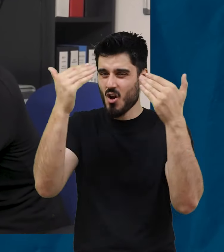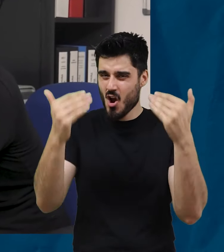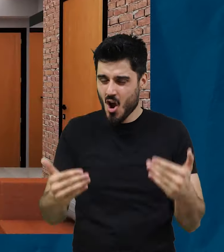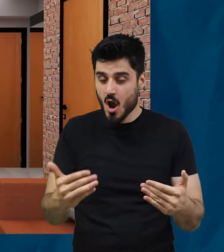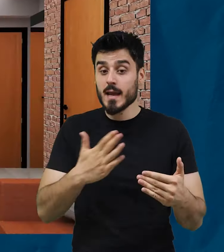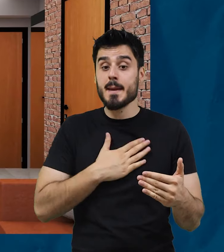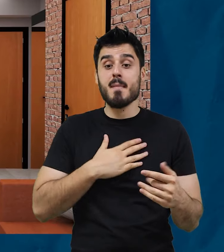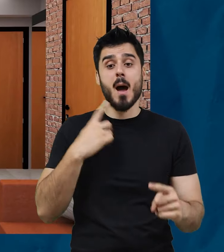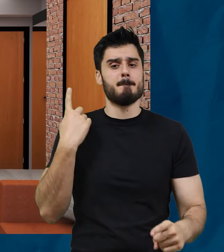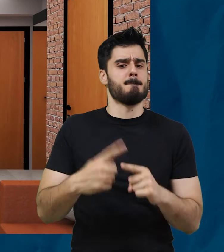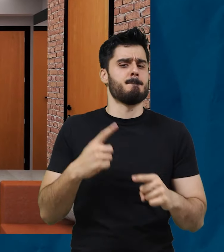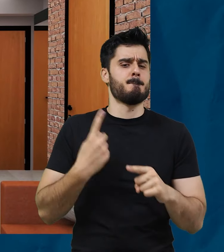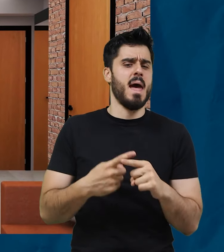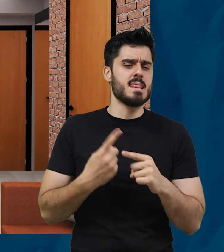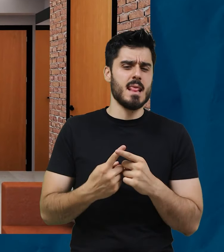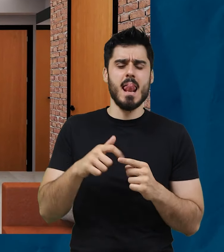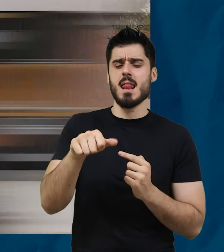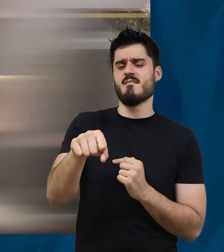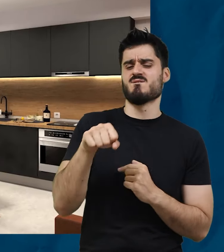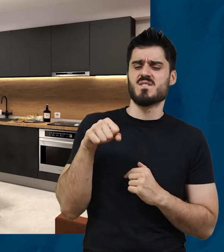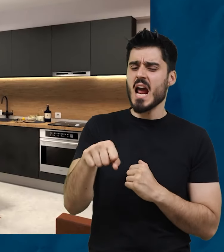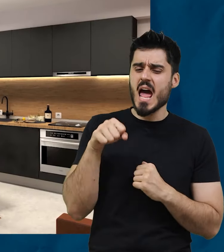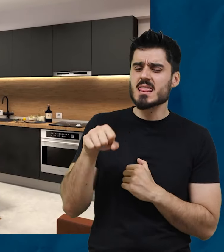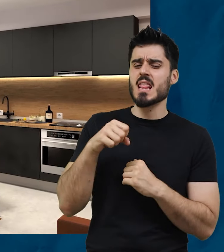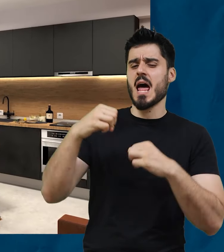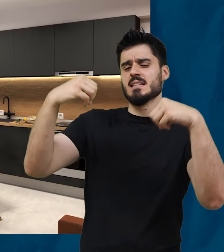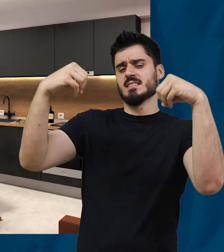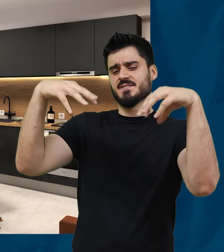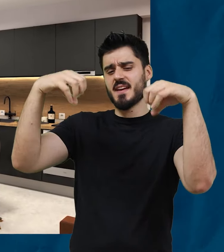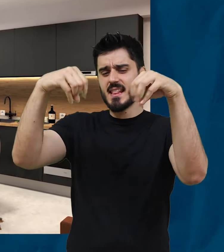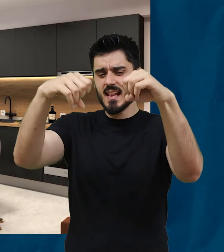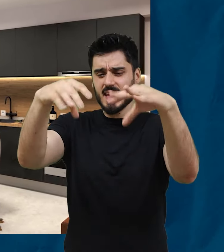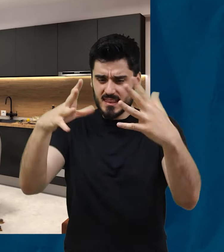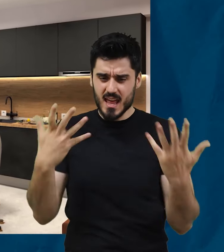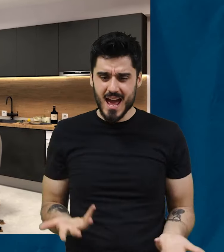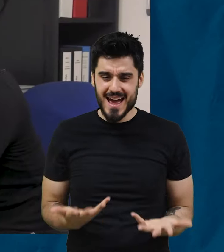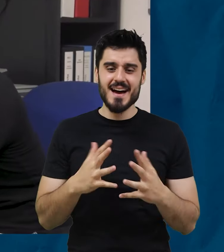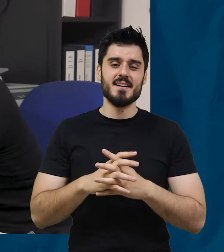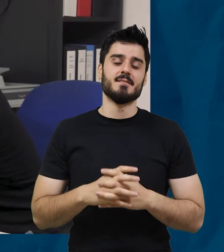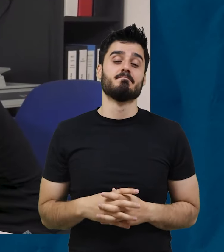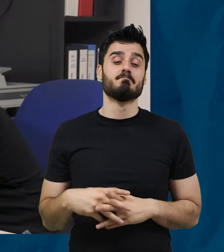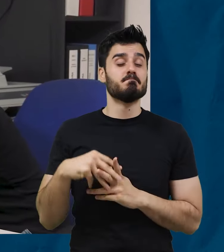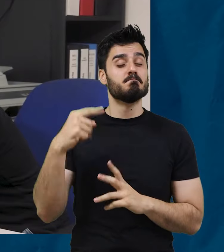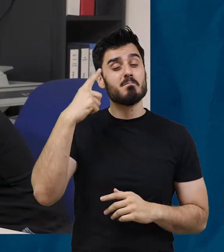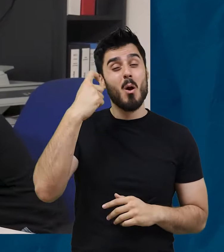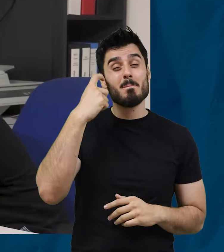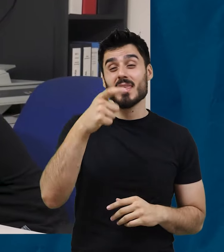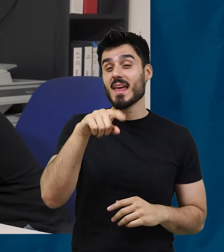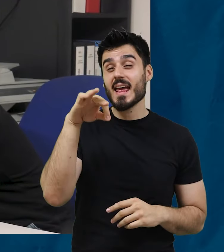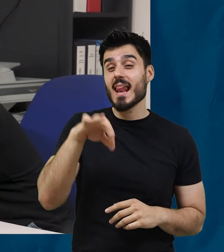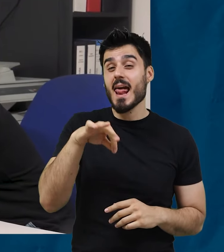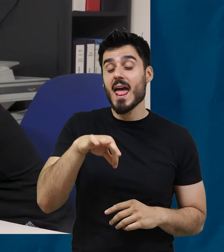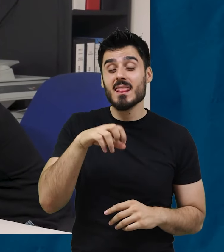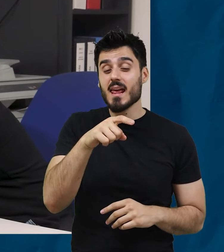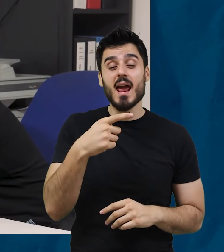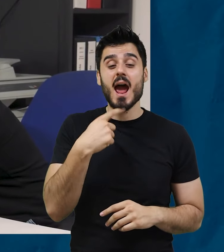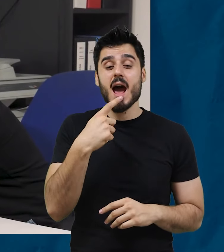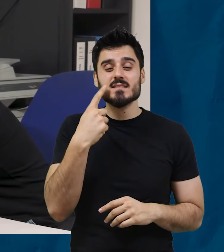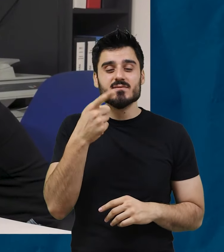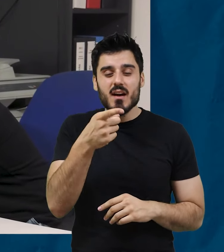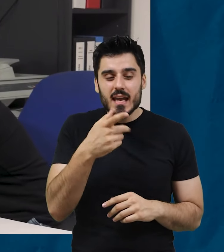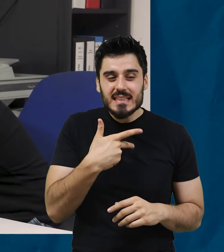който е в вратите, в осветлението. Спомням си, че нашите клиенти започнаха